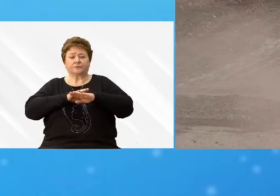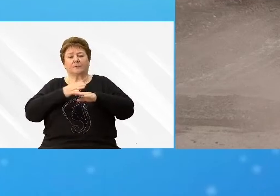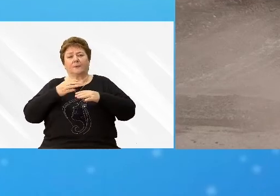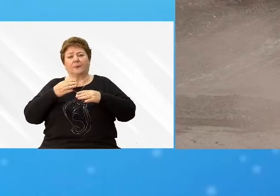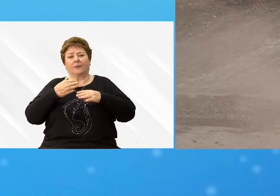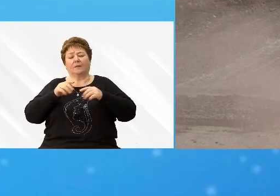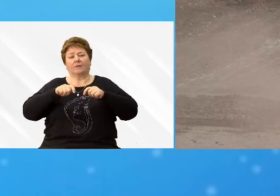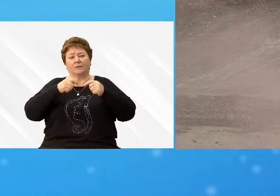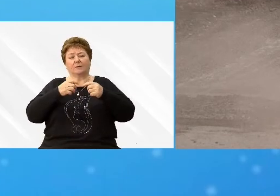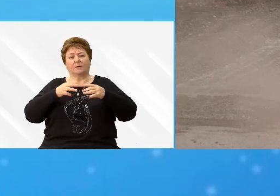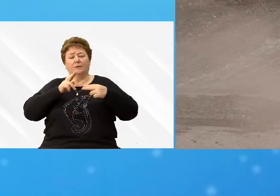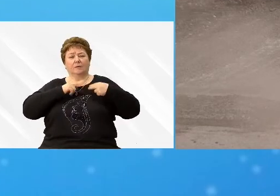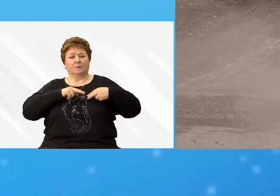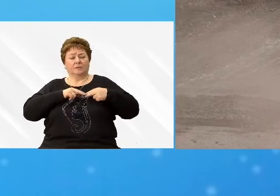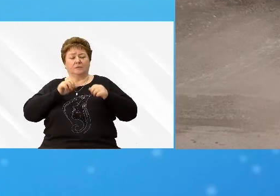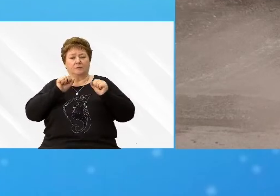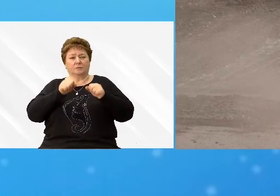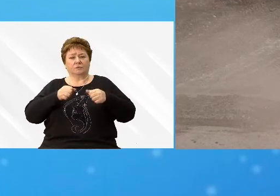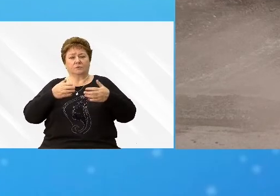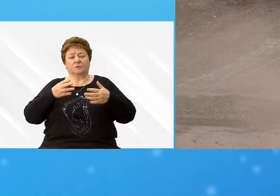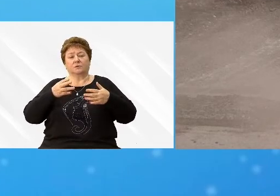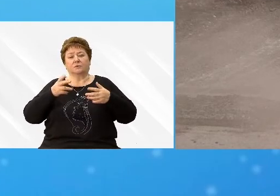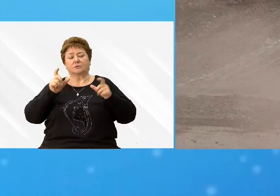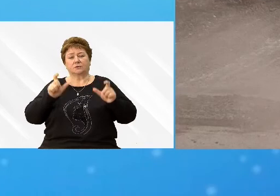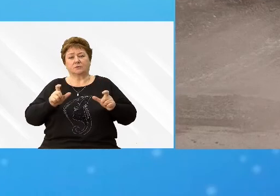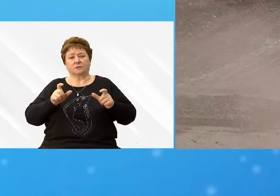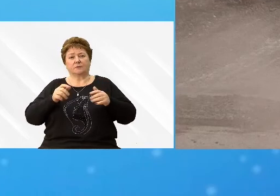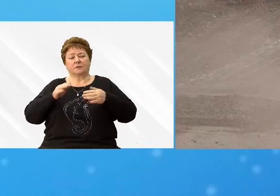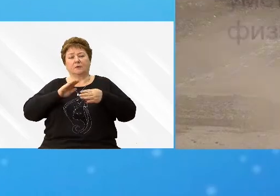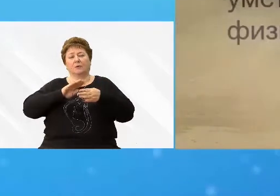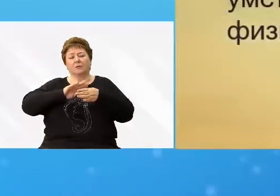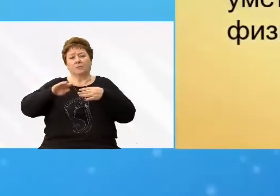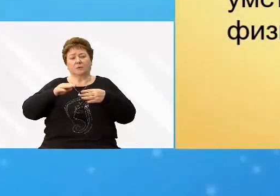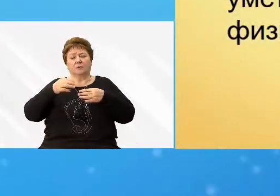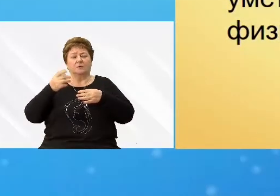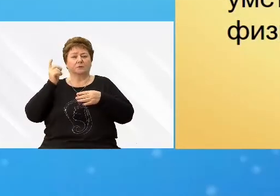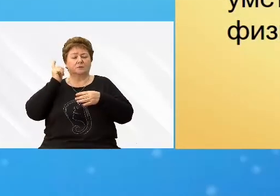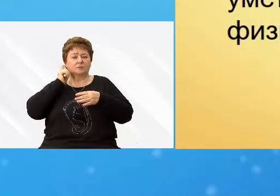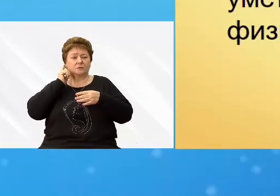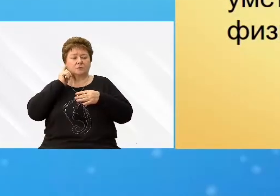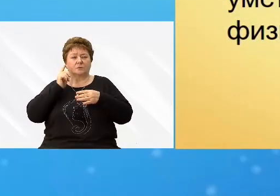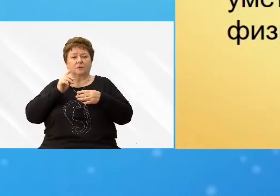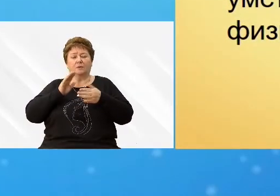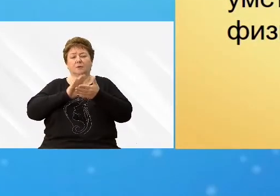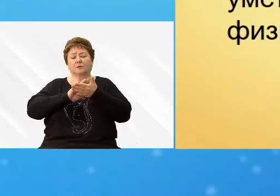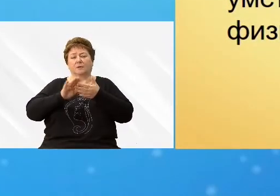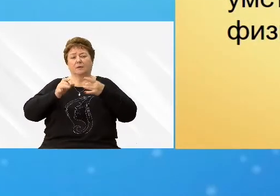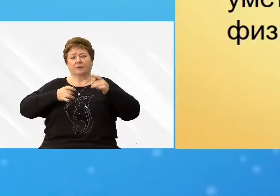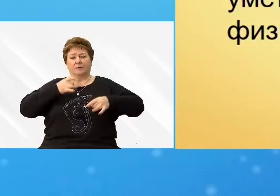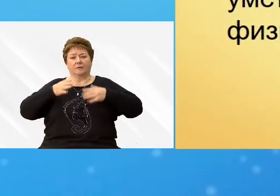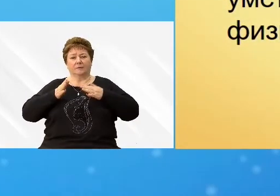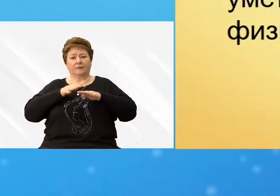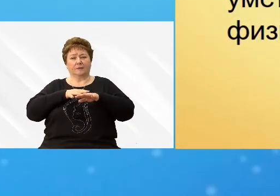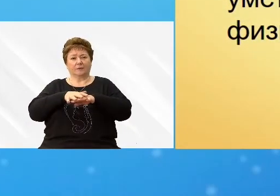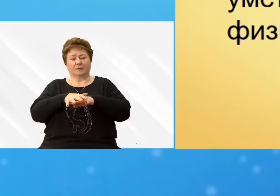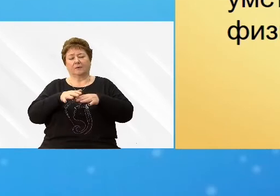снижает работоспособность человека притупляет слух гигиена нервной системы